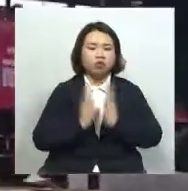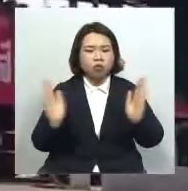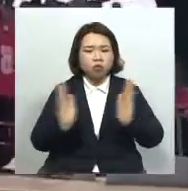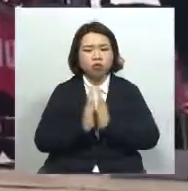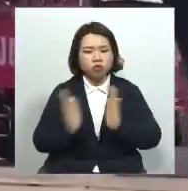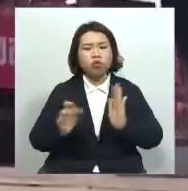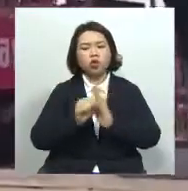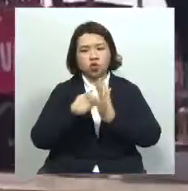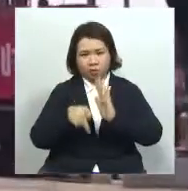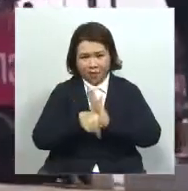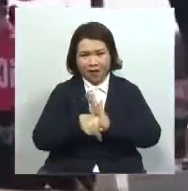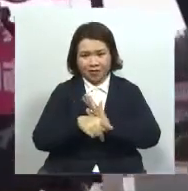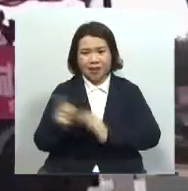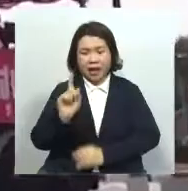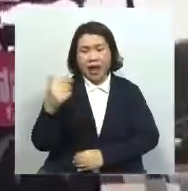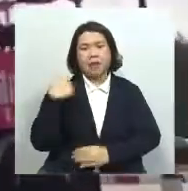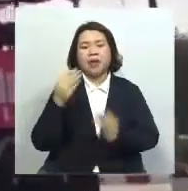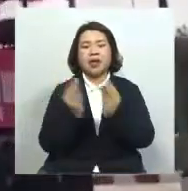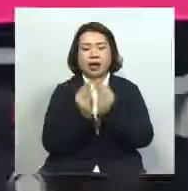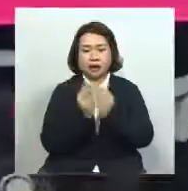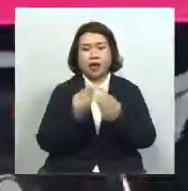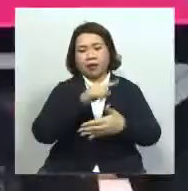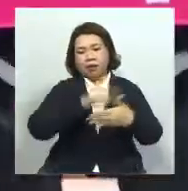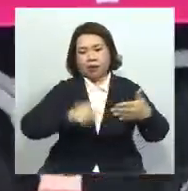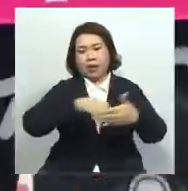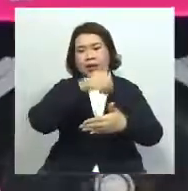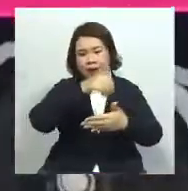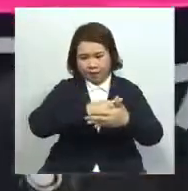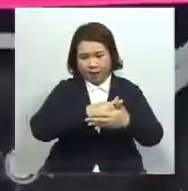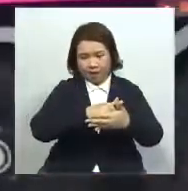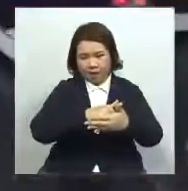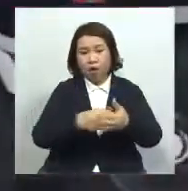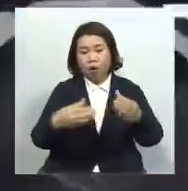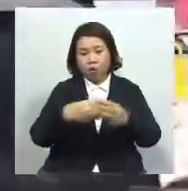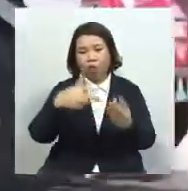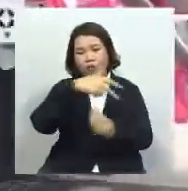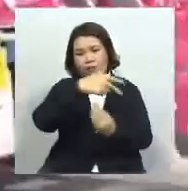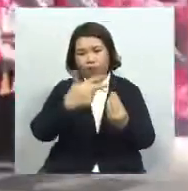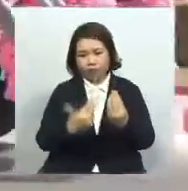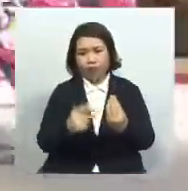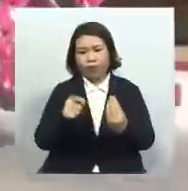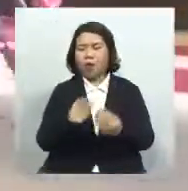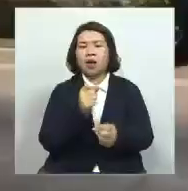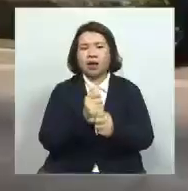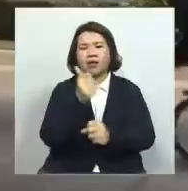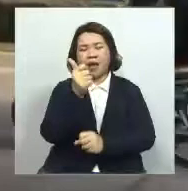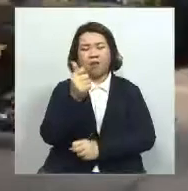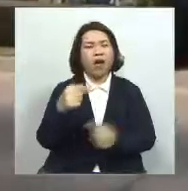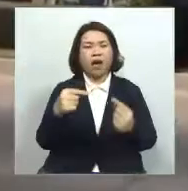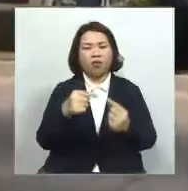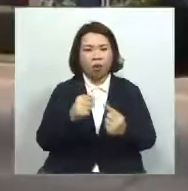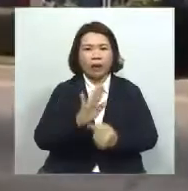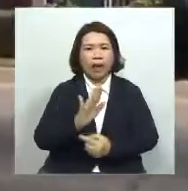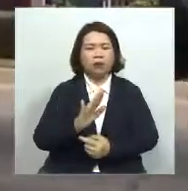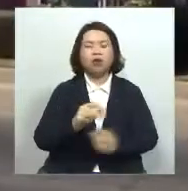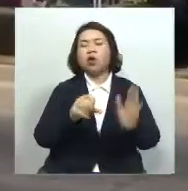ในจังหวัดสุพรรณบุรีนะครับหลังจากที่ผลคะแนนการเลือกตั้งอย่างไม่เป็นทางการของพรรคชาติไทยพัฒนาเนี่ยนะครับสามารถปักธงในพื้น